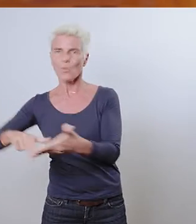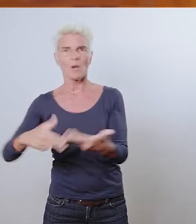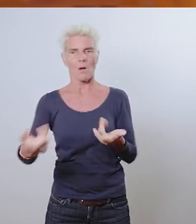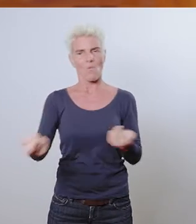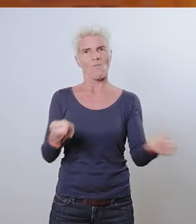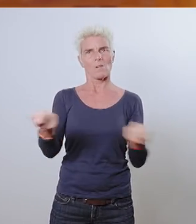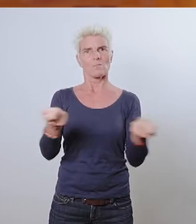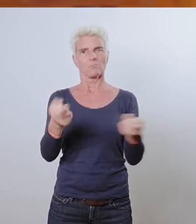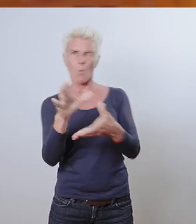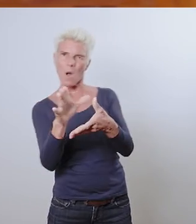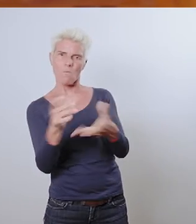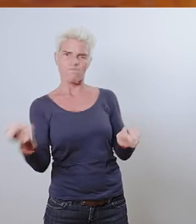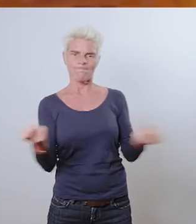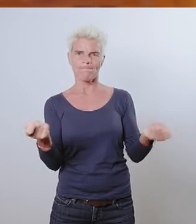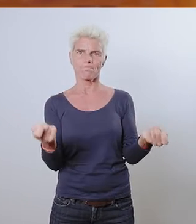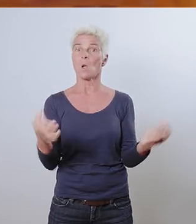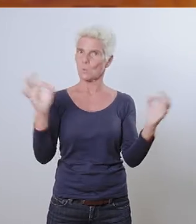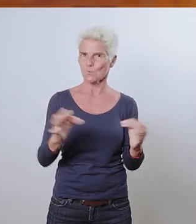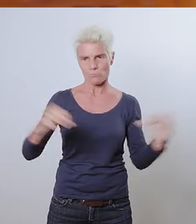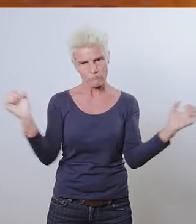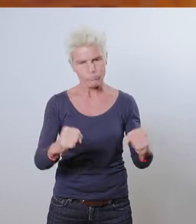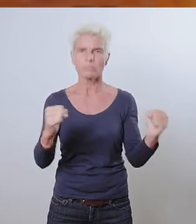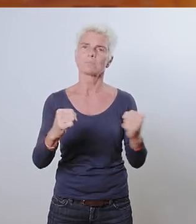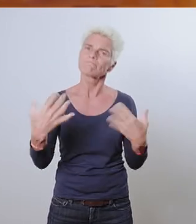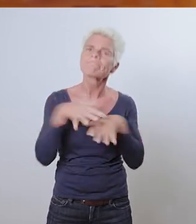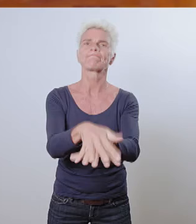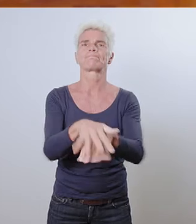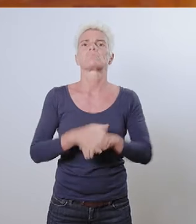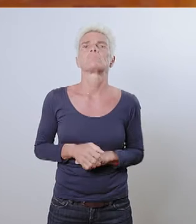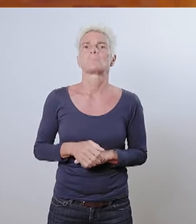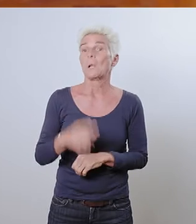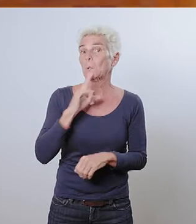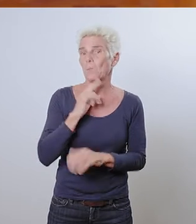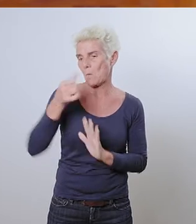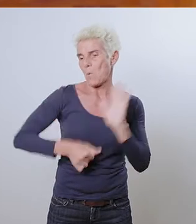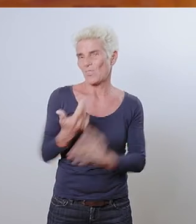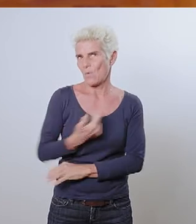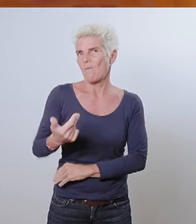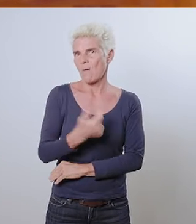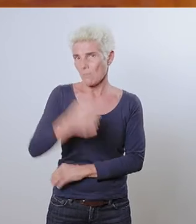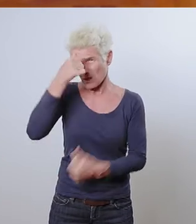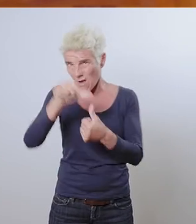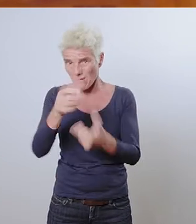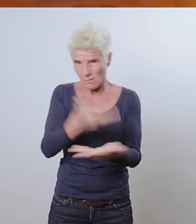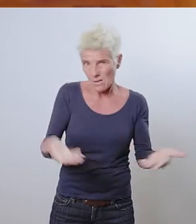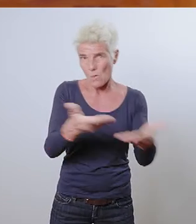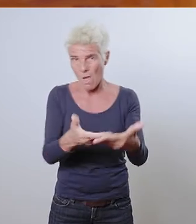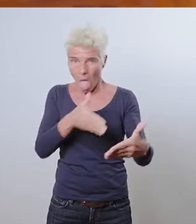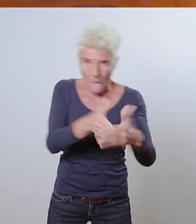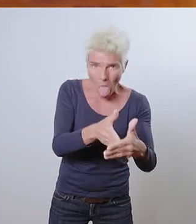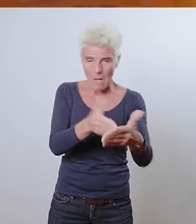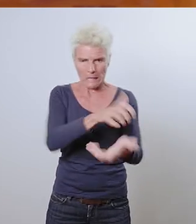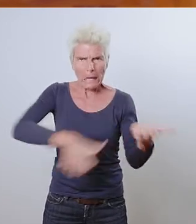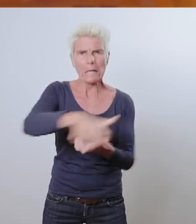concertée depuis novembre les élus guadeloupéens font preuve d'une solidarité inédite pour